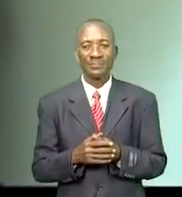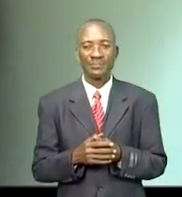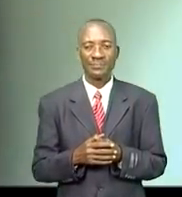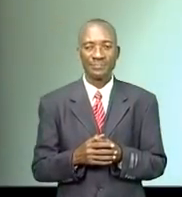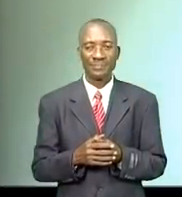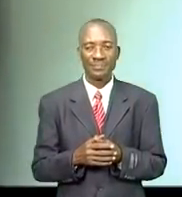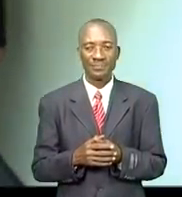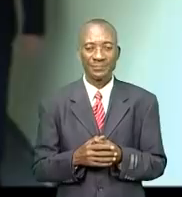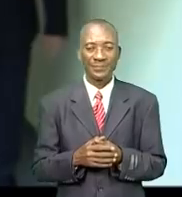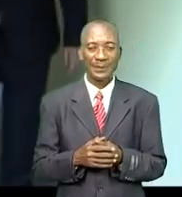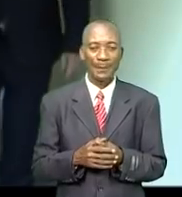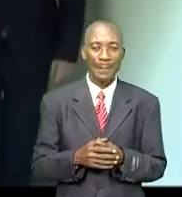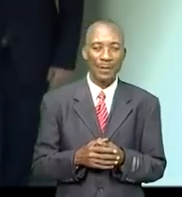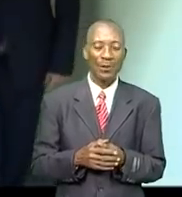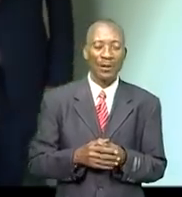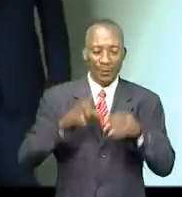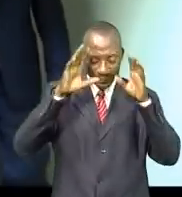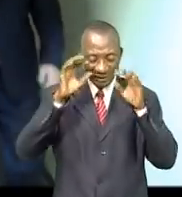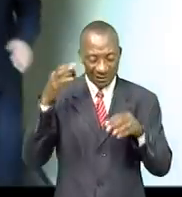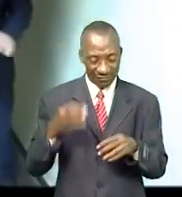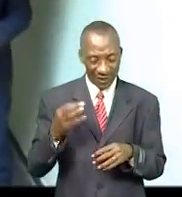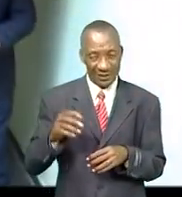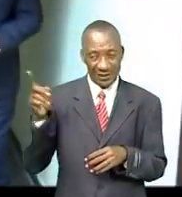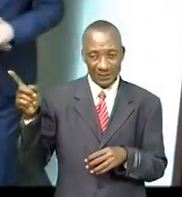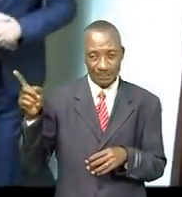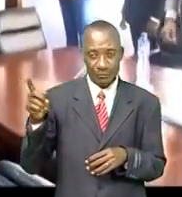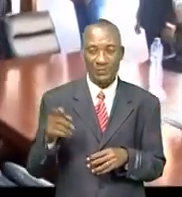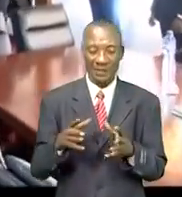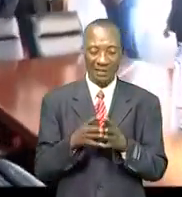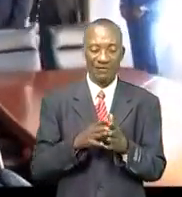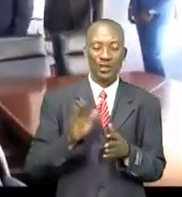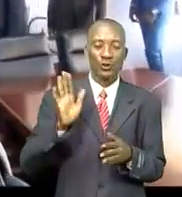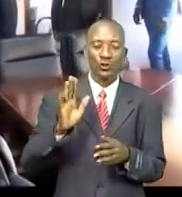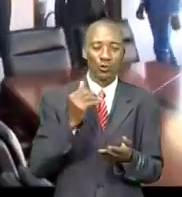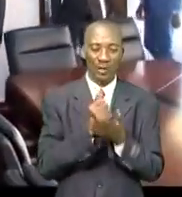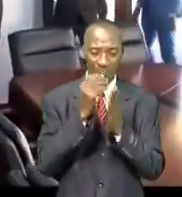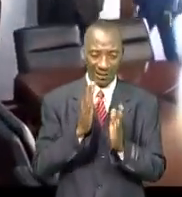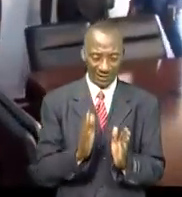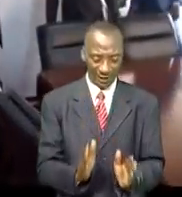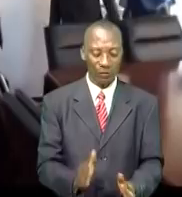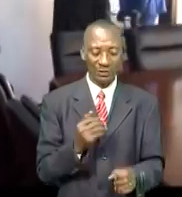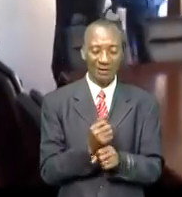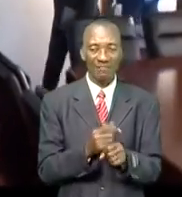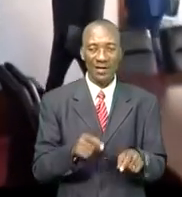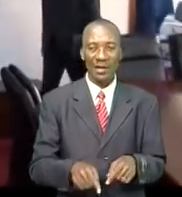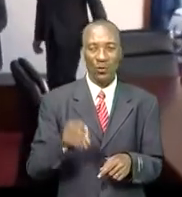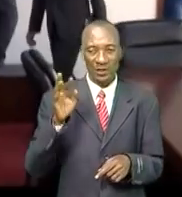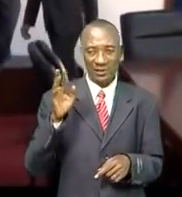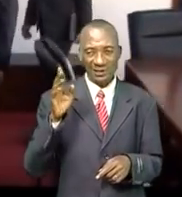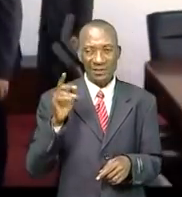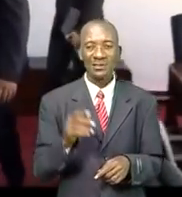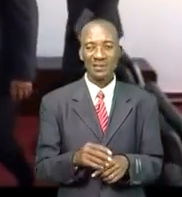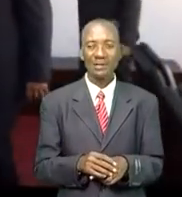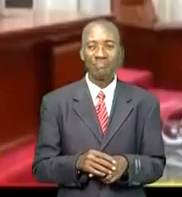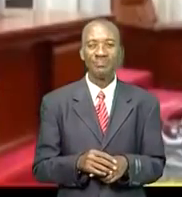pays d'Emmanuel Macron, président français, ici représenté par son ambassadeur accrédité à Kinshasa, d'œuvrer à côté de